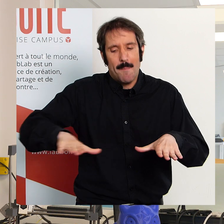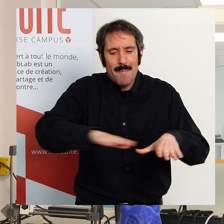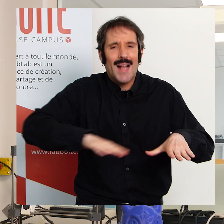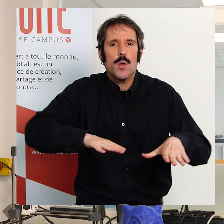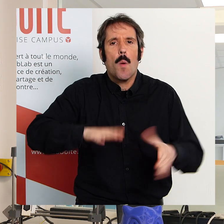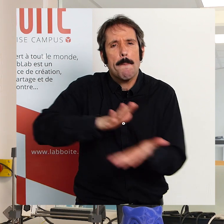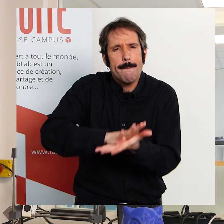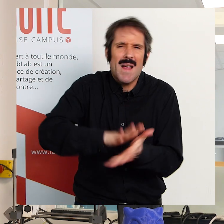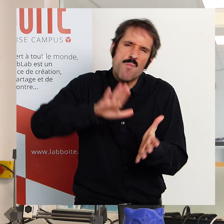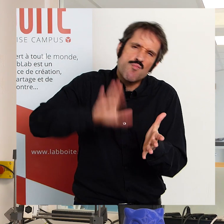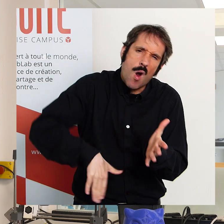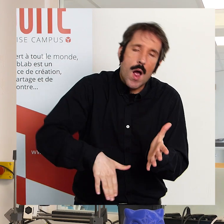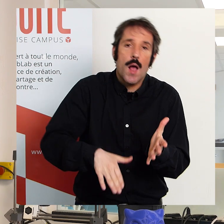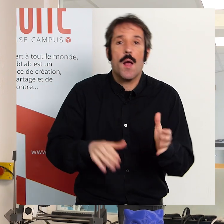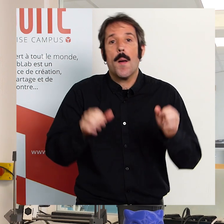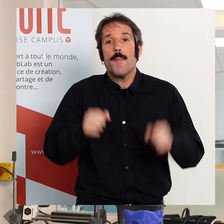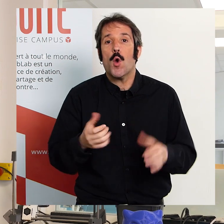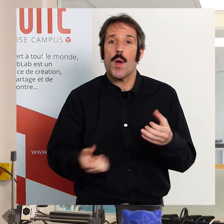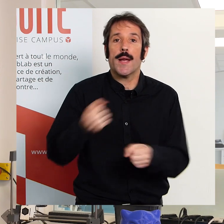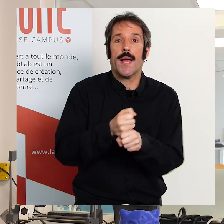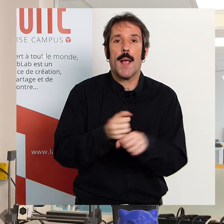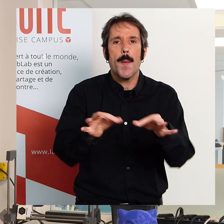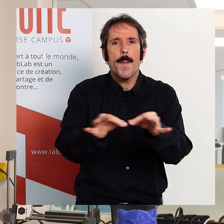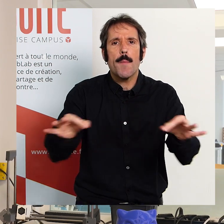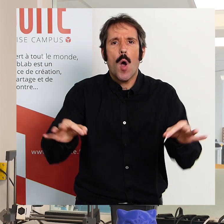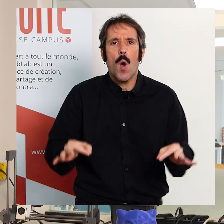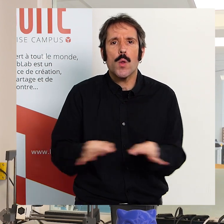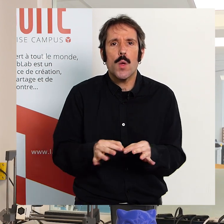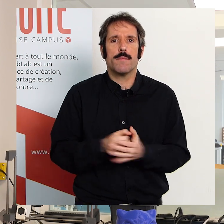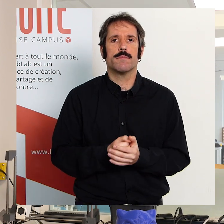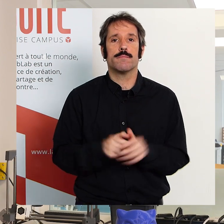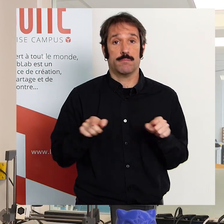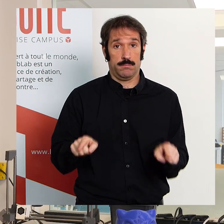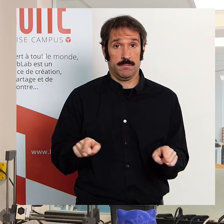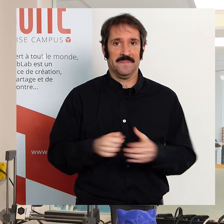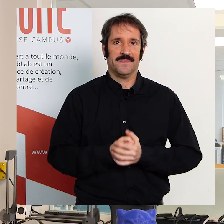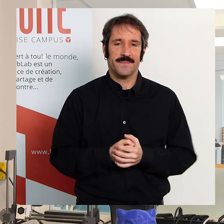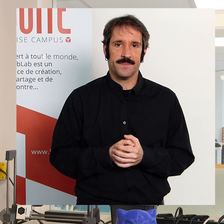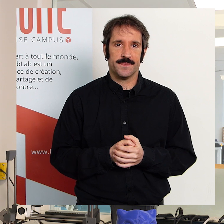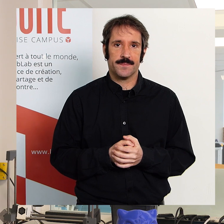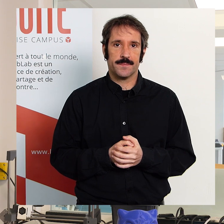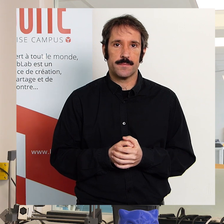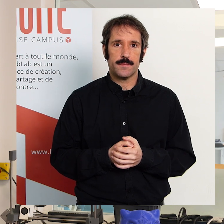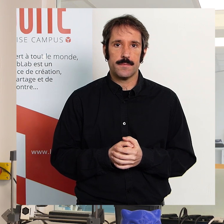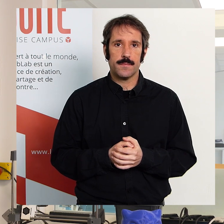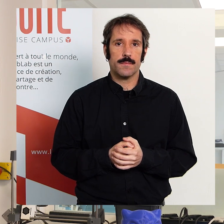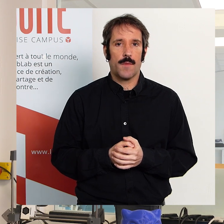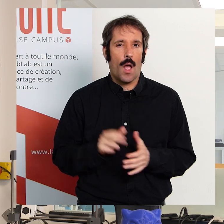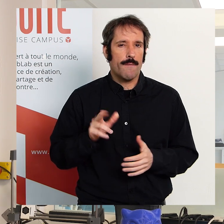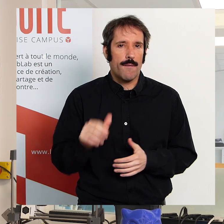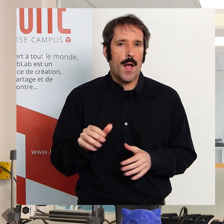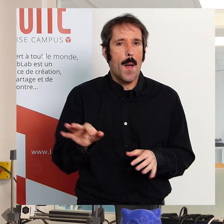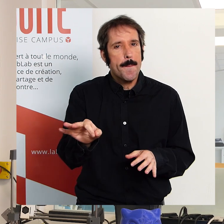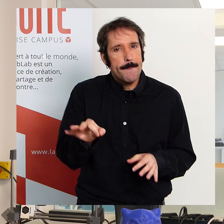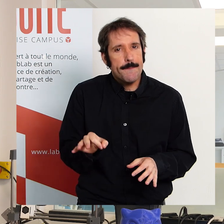un plateau qui adhère moins bien que ceux qu'on a, vous pouvez générer une bordure ici. Et là, on va avoir vraiment